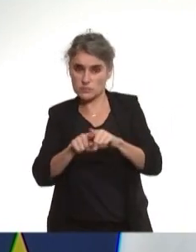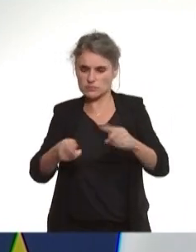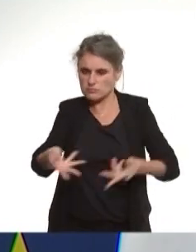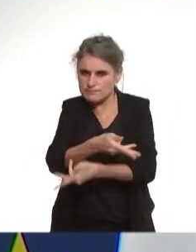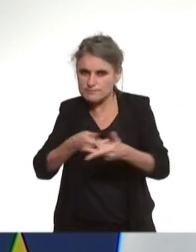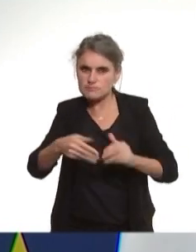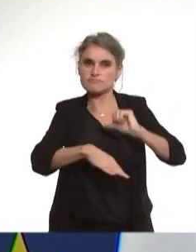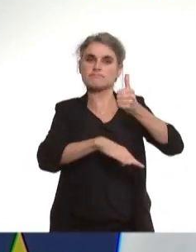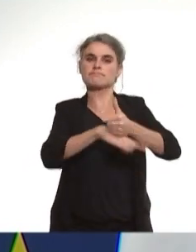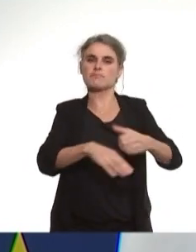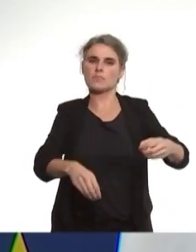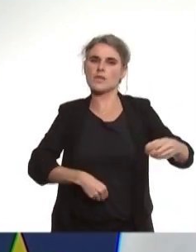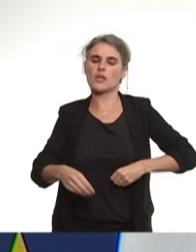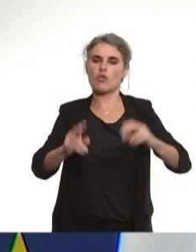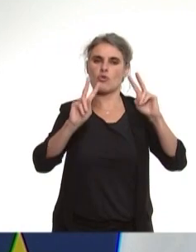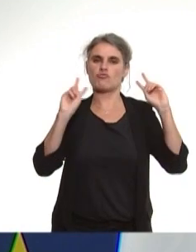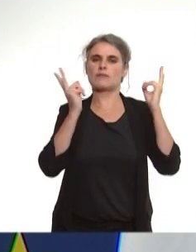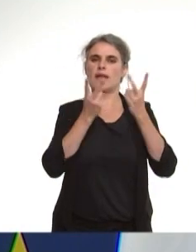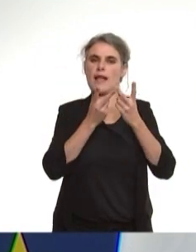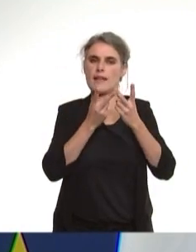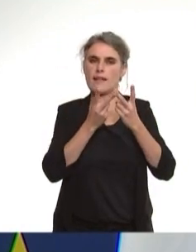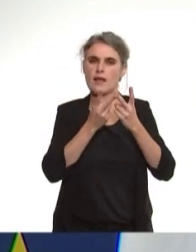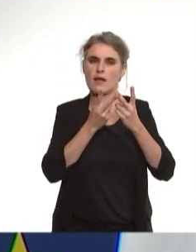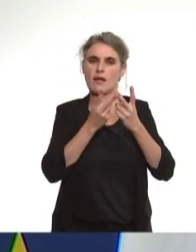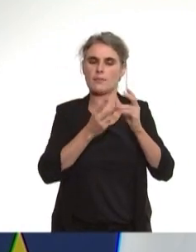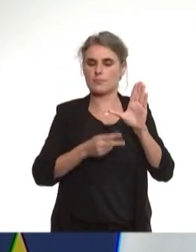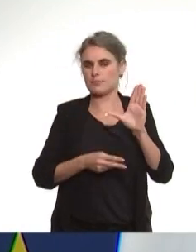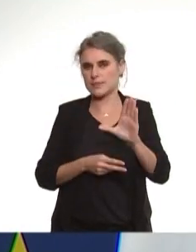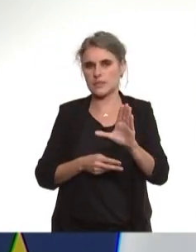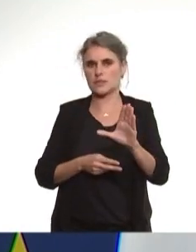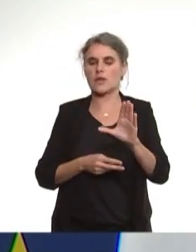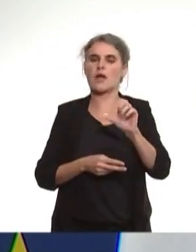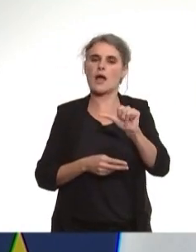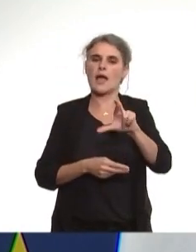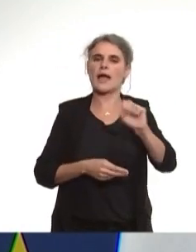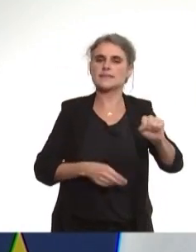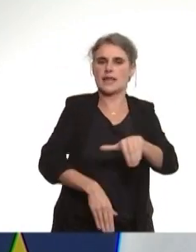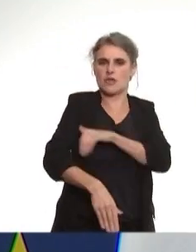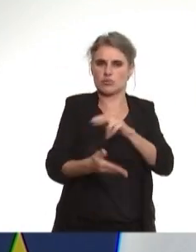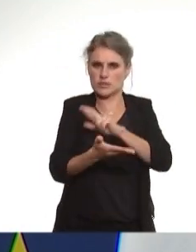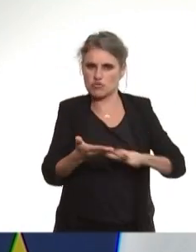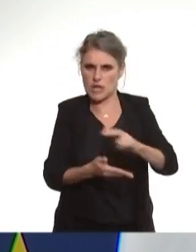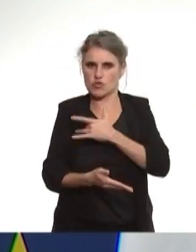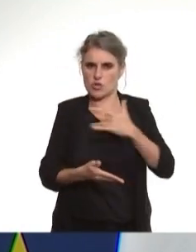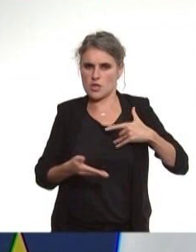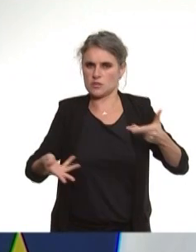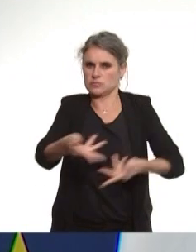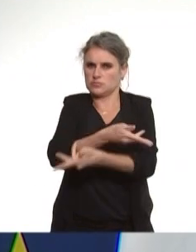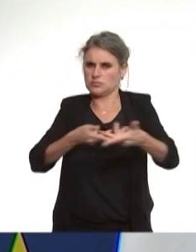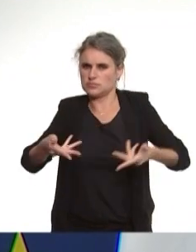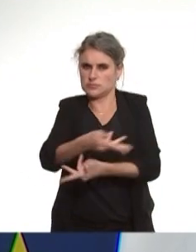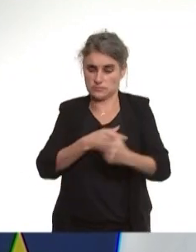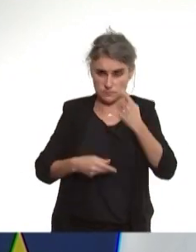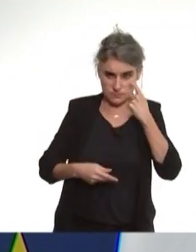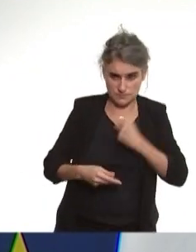directeur général de l'agencé régionale de santé de manière à les alerter sur la dégradation des indicateurs